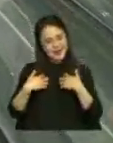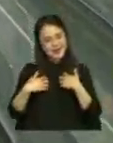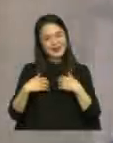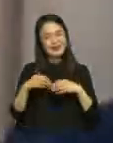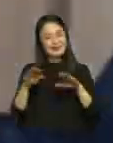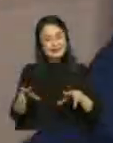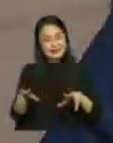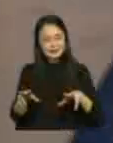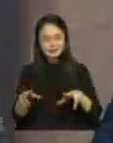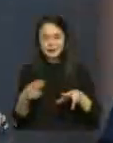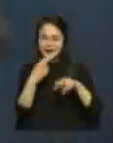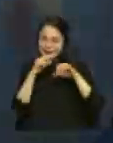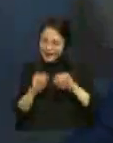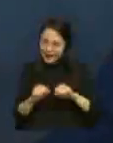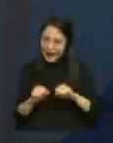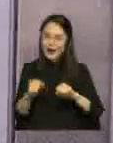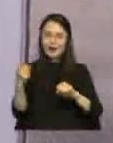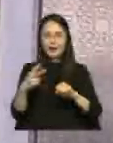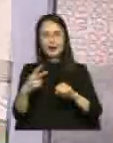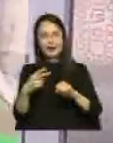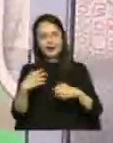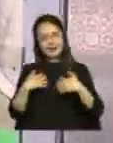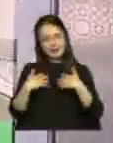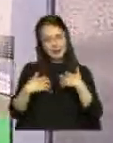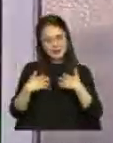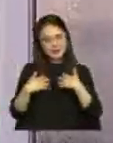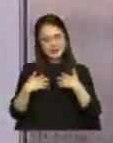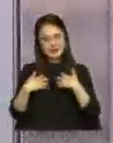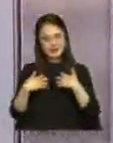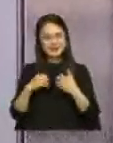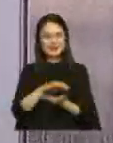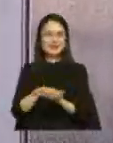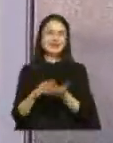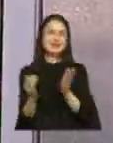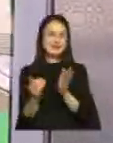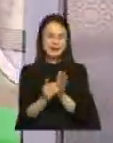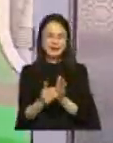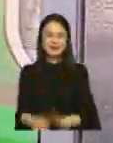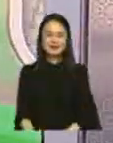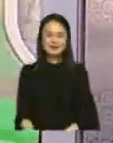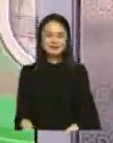지금이 즐거운 이들의 오늘이었습니다. 딜라이브 설경기 케이블TV 조성엽입니다.